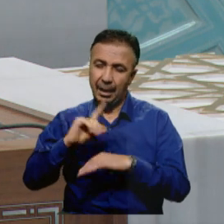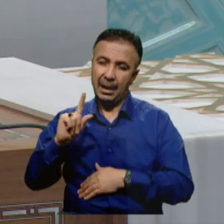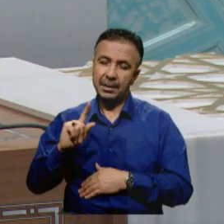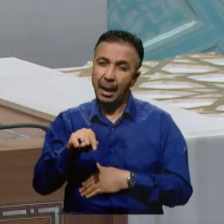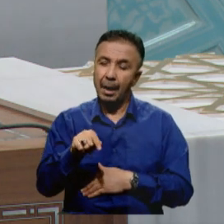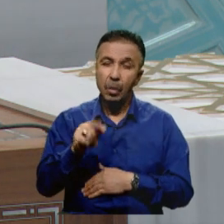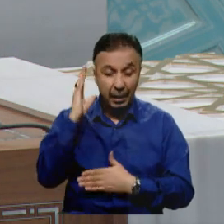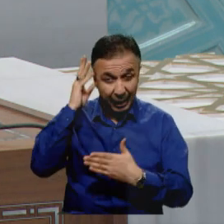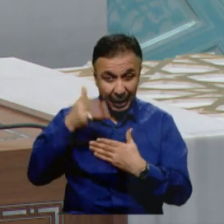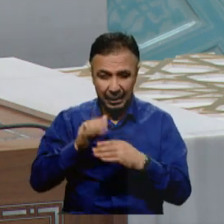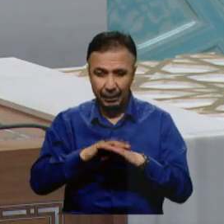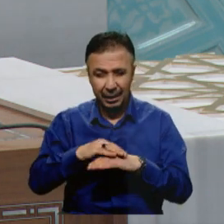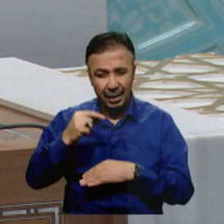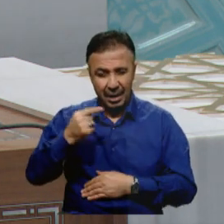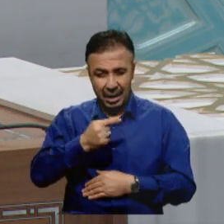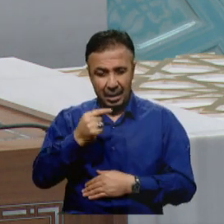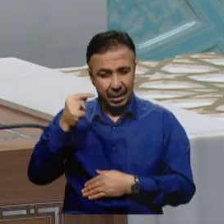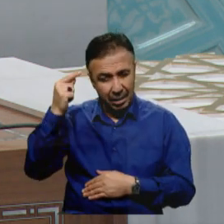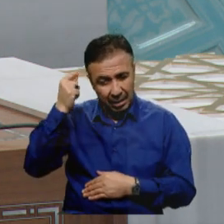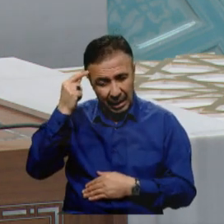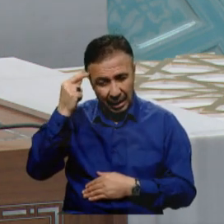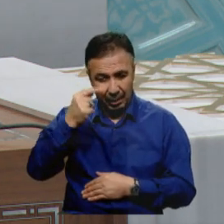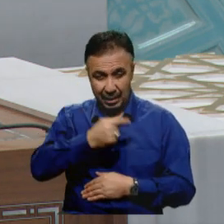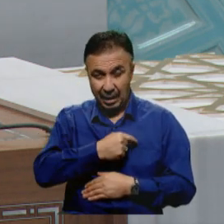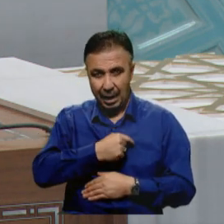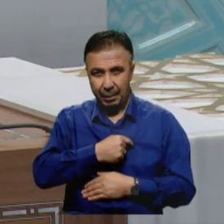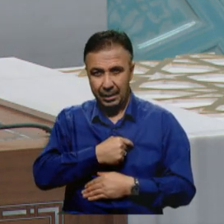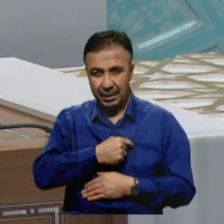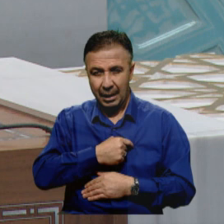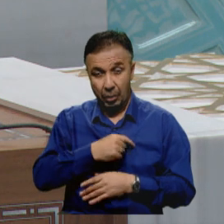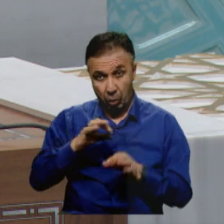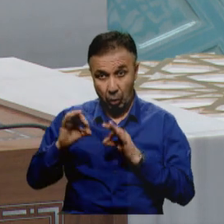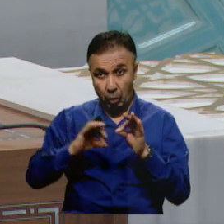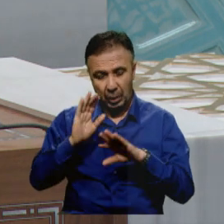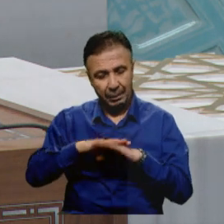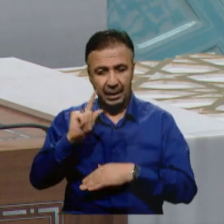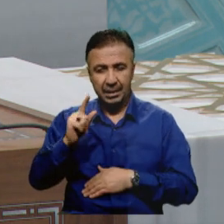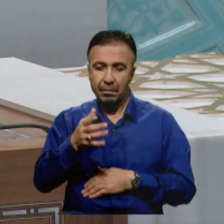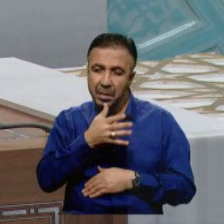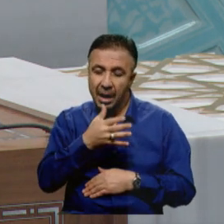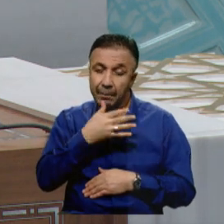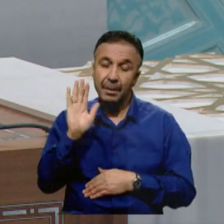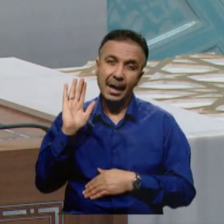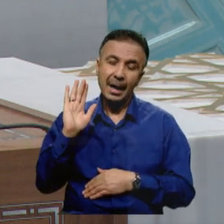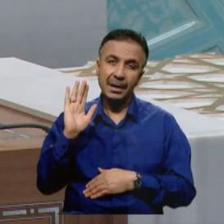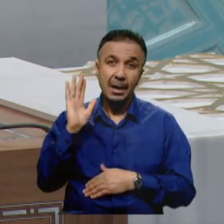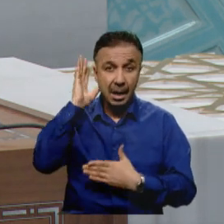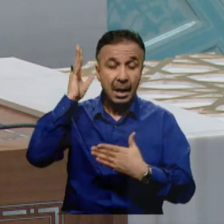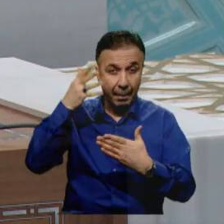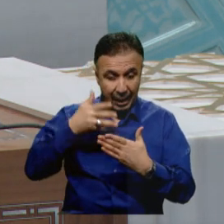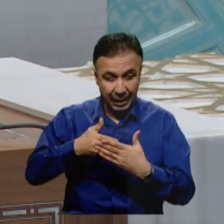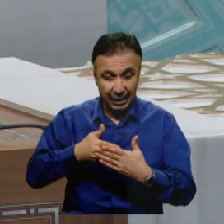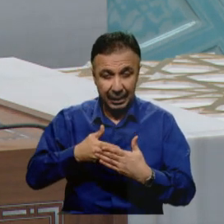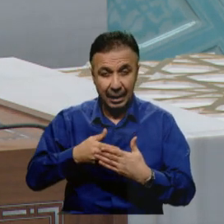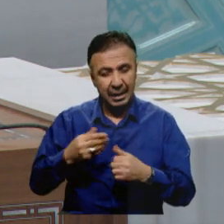yaparken de zihnimizi, kalbimizi, gönlümüzü yoklamamız lazım. Acaba bilerek bilmeyerek ibadet ederken,